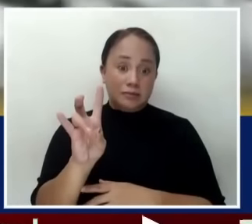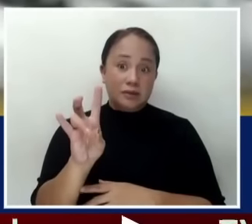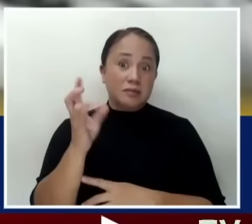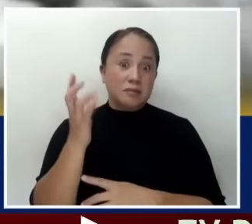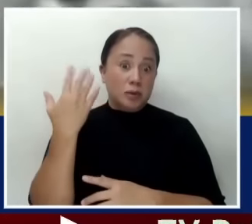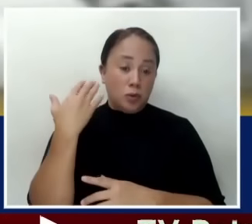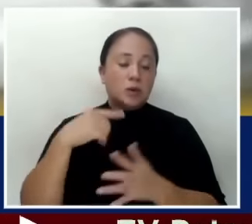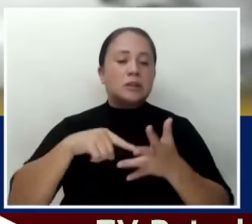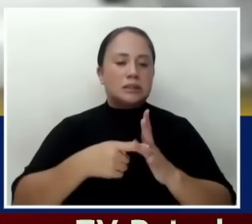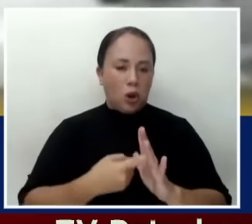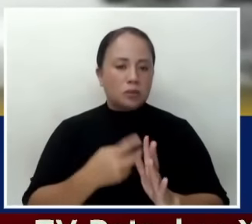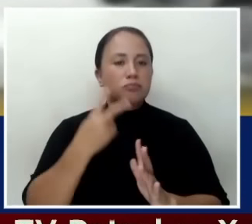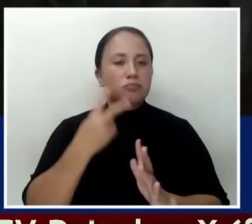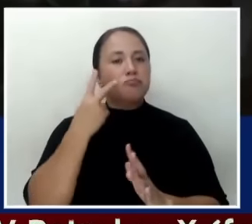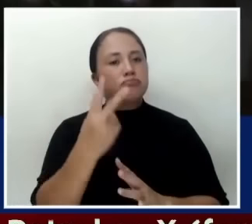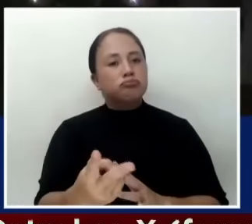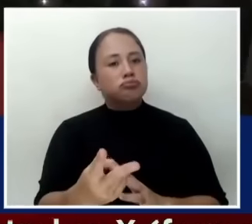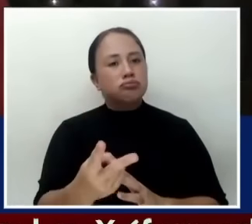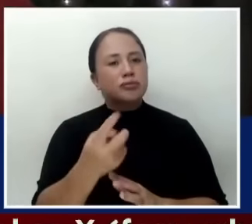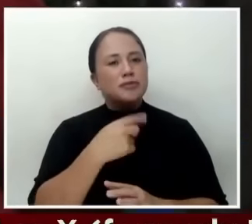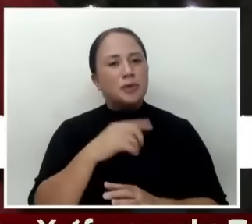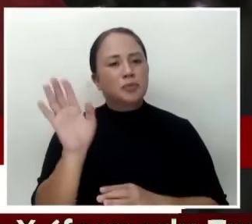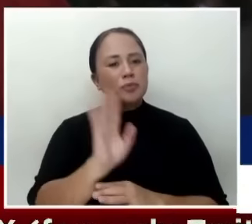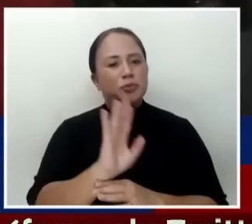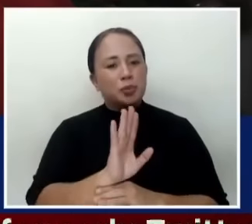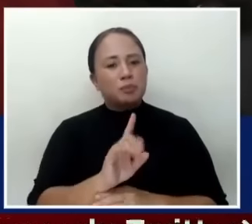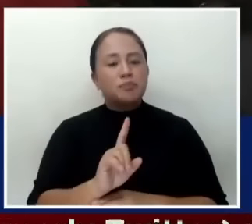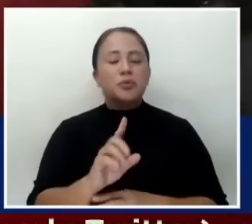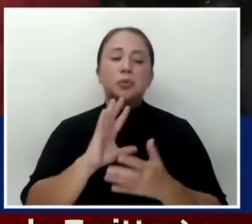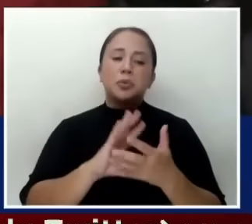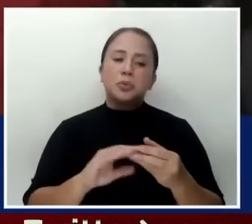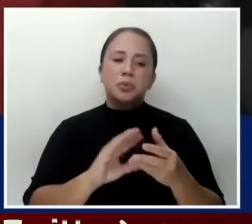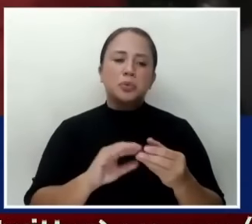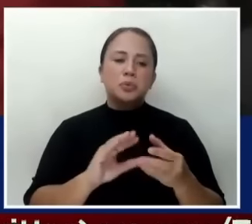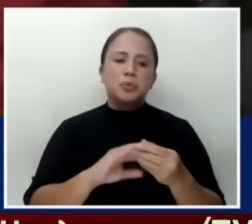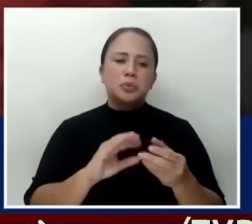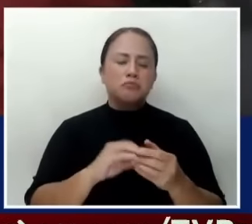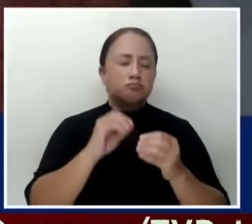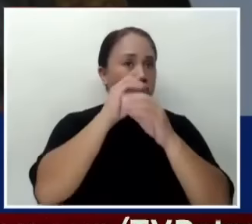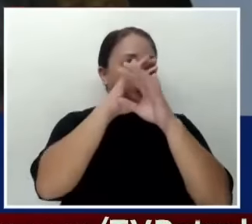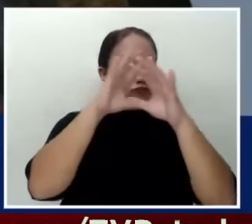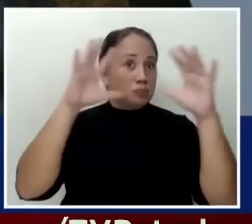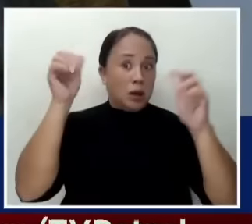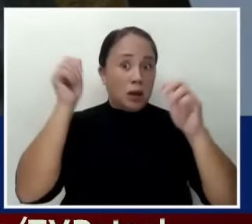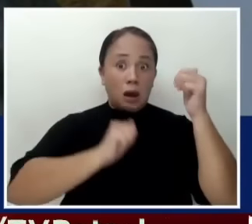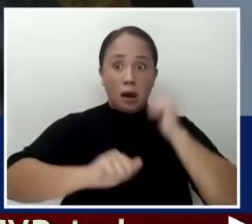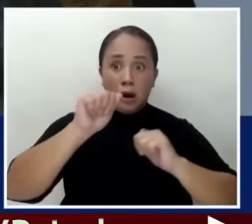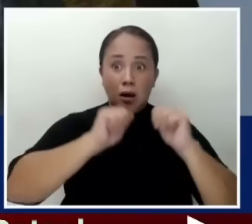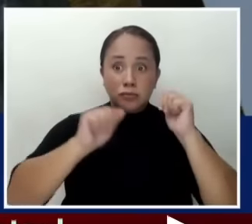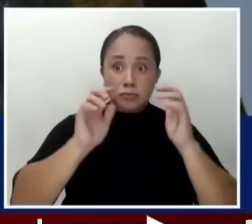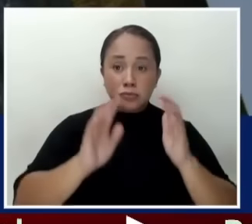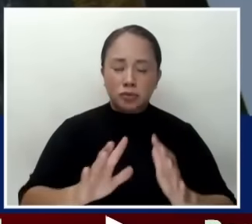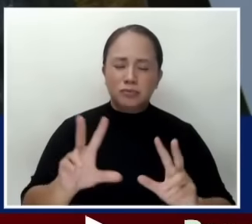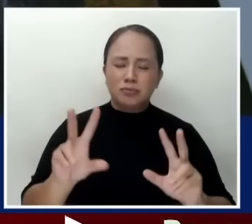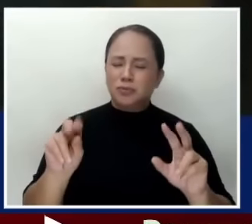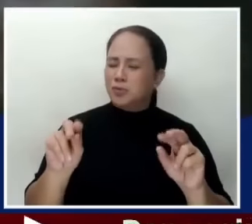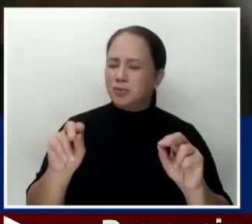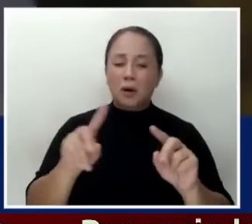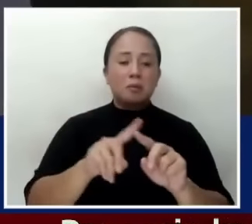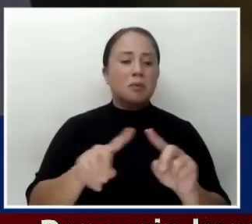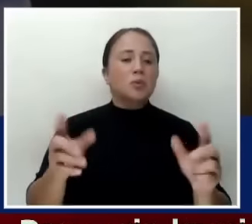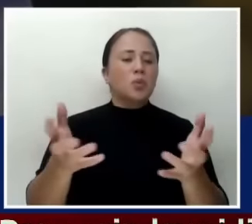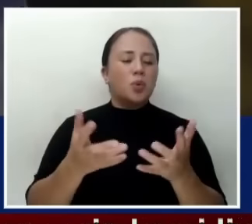unang masilayan ng lente ng camera. Kwento niya, hindi niya inambisyong maging artista. Pero alam niyang gusto niyang